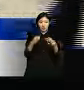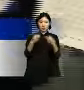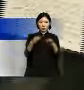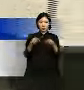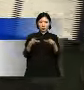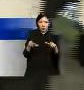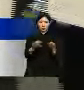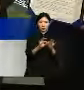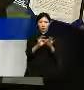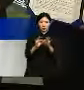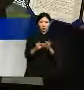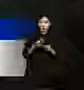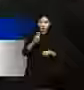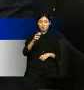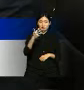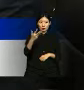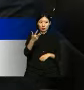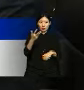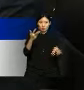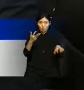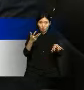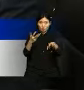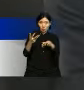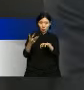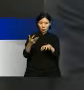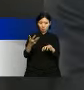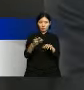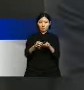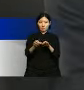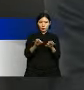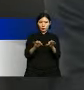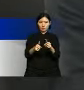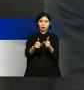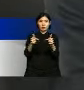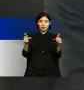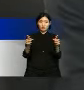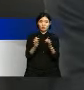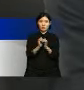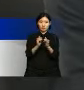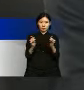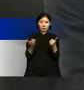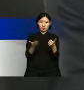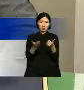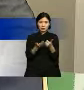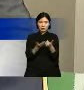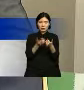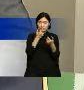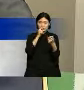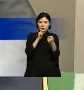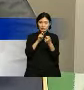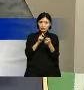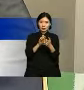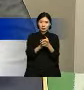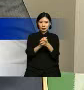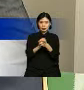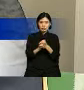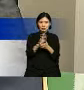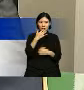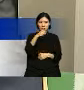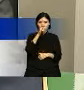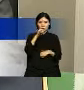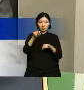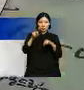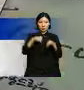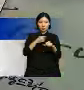묶어 가지고 28 개소로 오프라인은 내장을 확장했습니다 그래서 시인은 된 테 힘들 하게 다 다가갈 수 있는 정책이